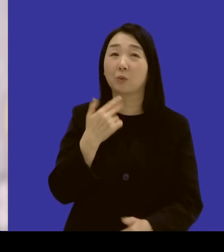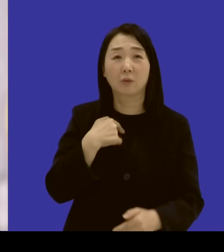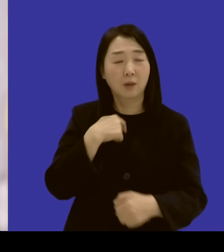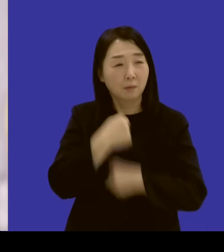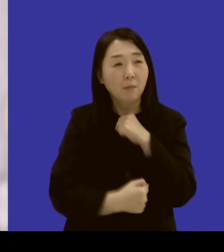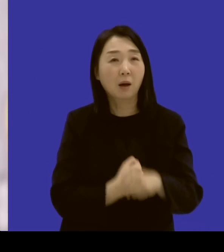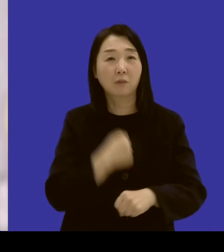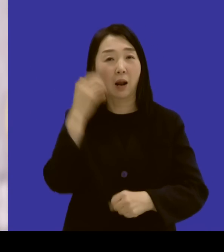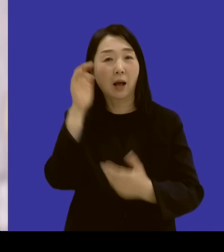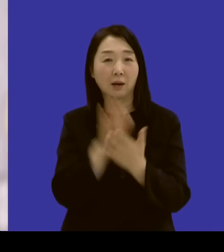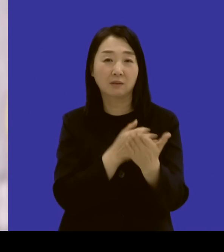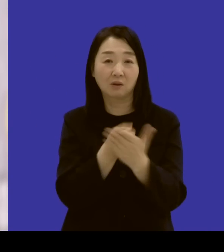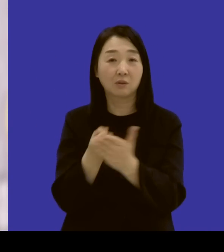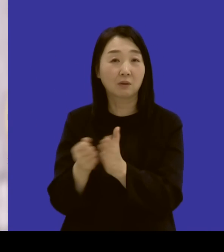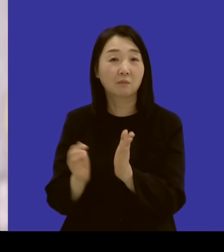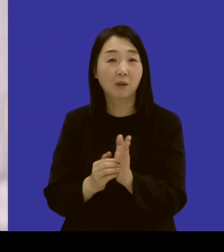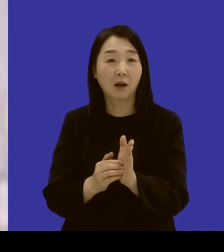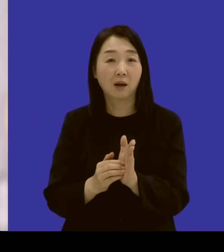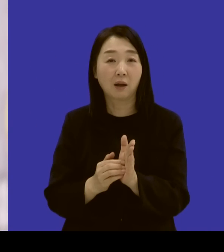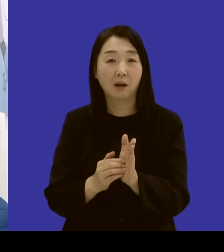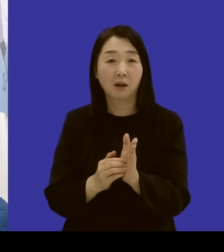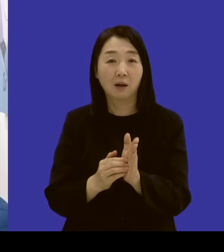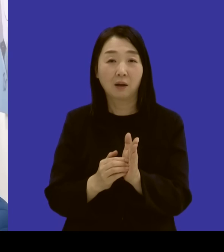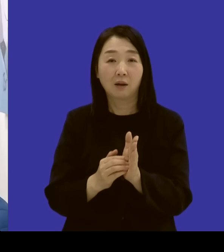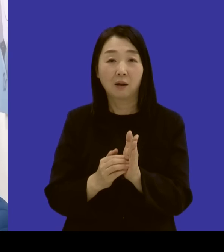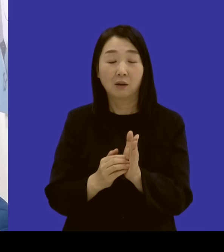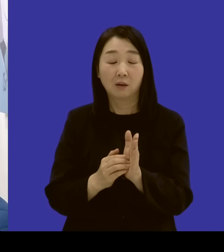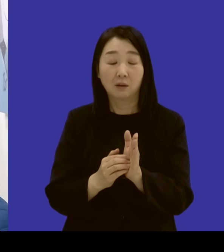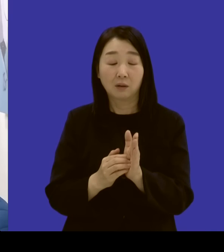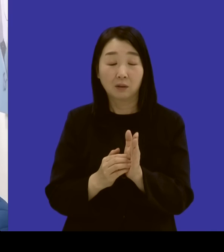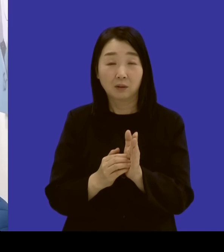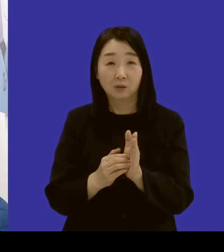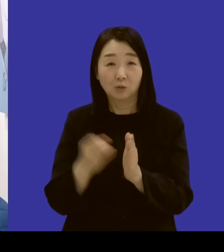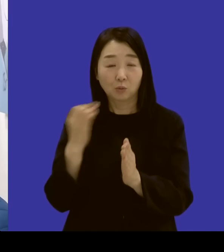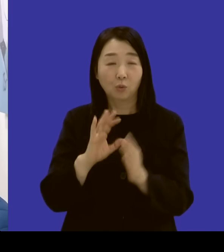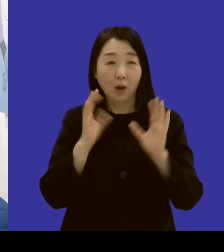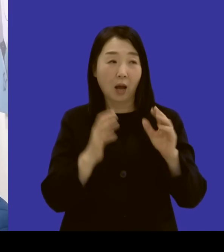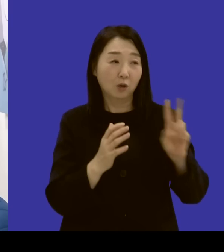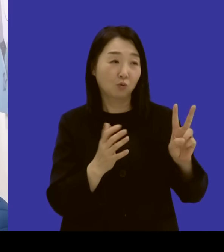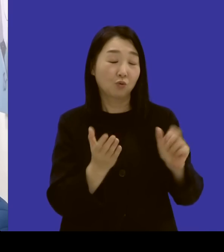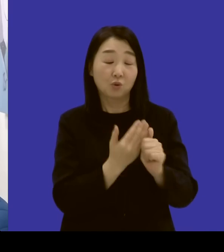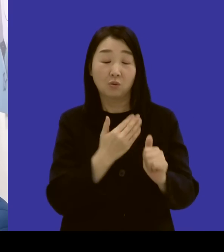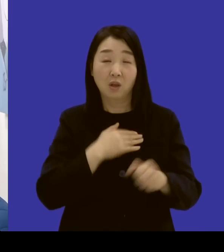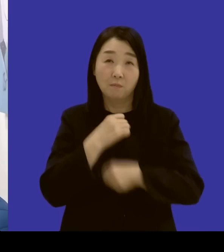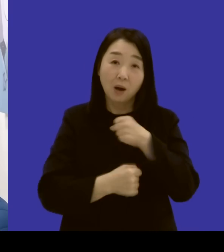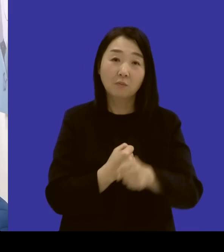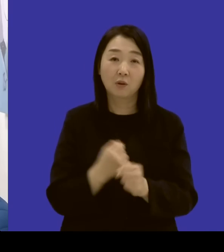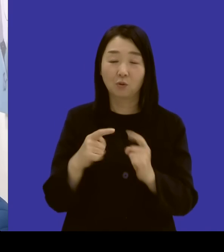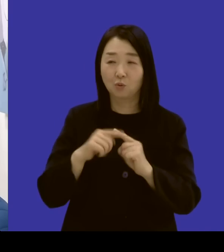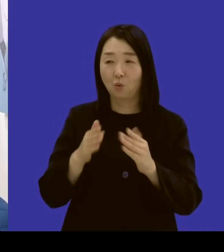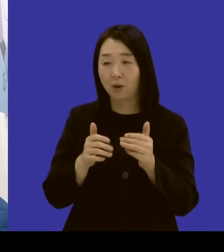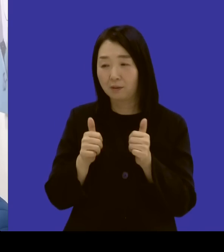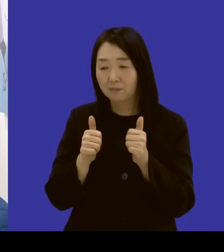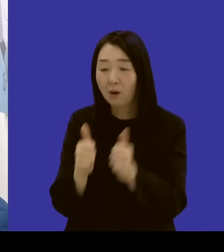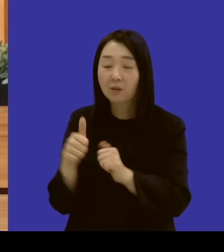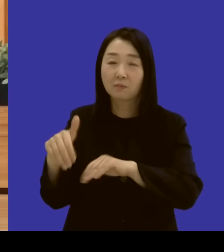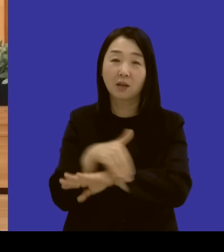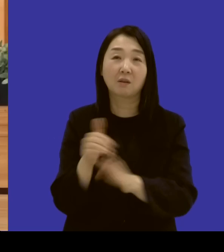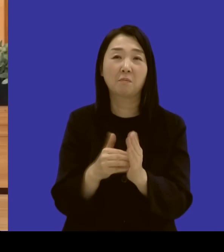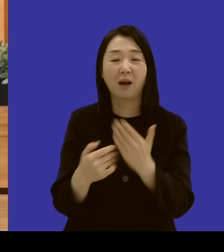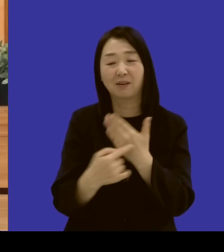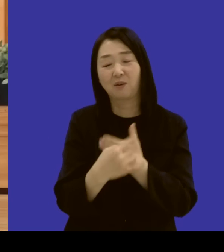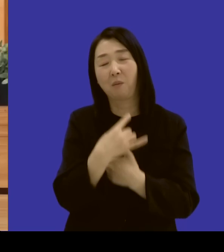마음대로 다 선택했고 예. 그러면서 이제 그 한가운데 이 애 둘 키우는 것도 뭐 제 마음대로 그 교회는 열심히 다녔어요. 그렇지만 그거는 완전